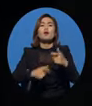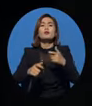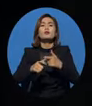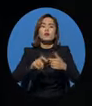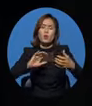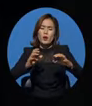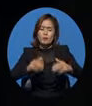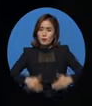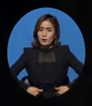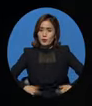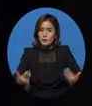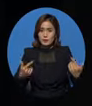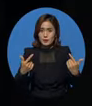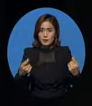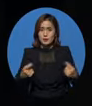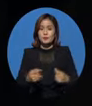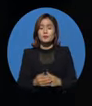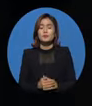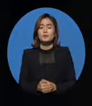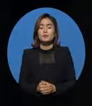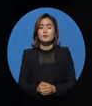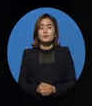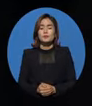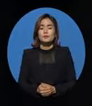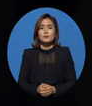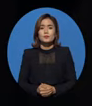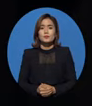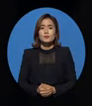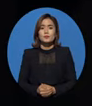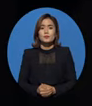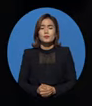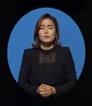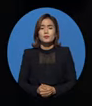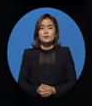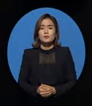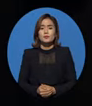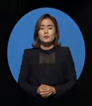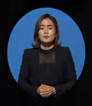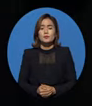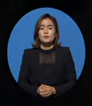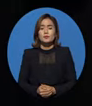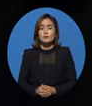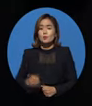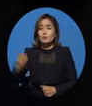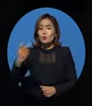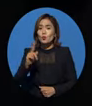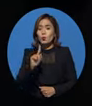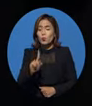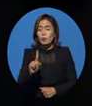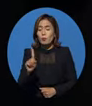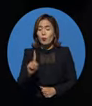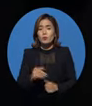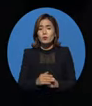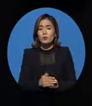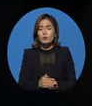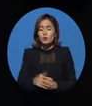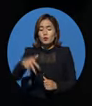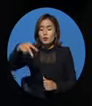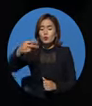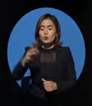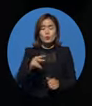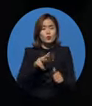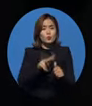있어서는 안 된다 이렇게 분명하게 한번 말씀드립니다 또 하나 말씀드리면 요 그 송어 께서